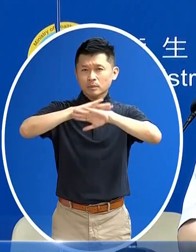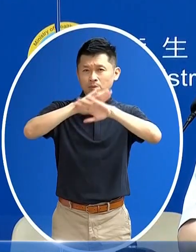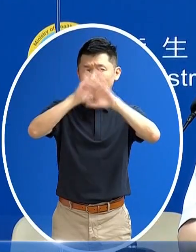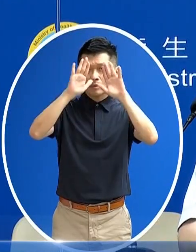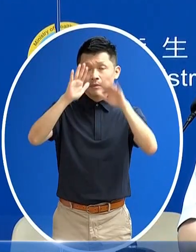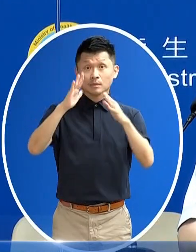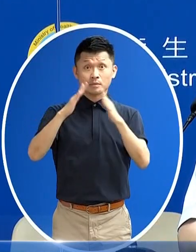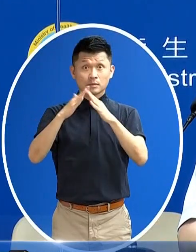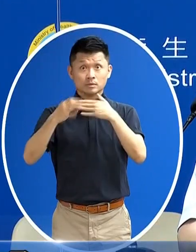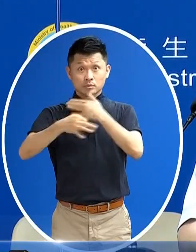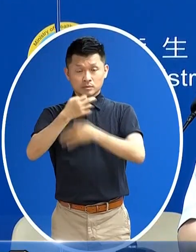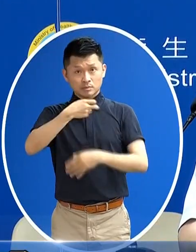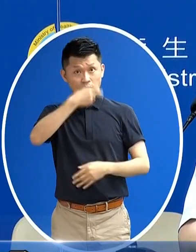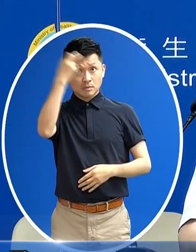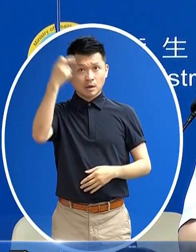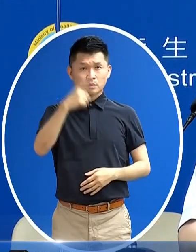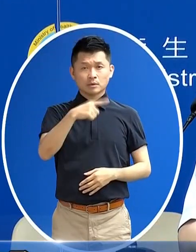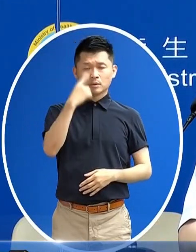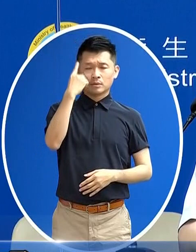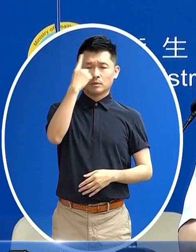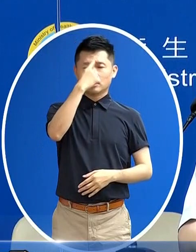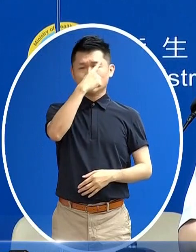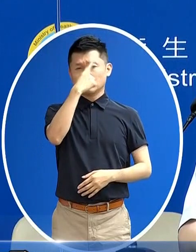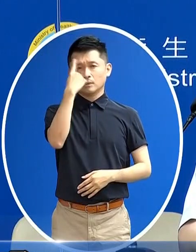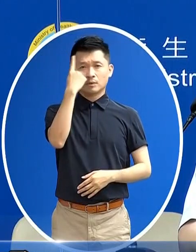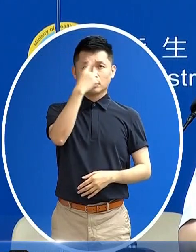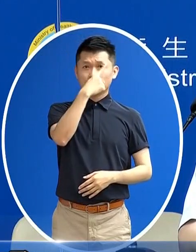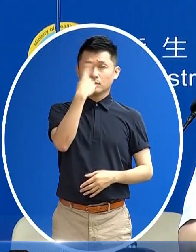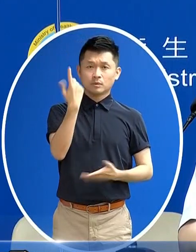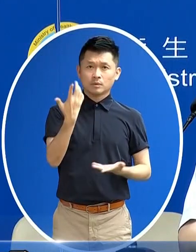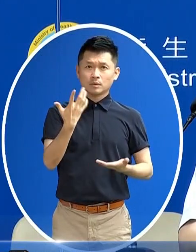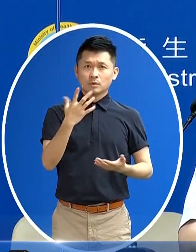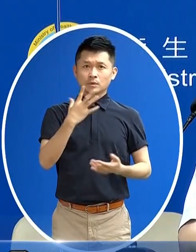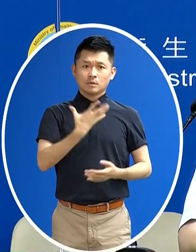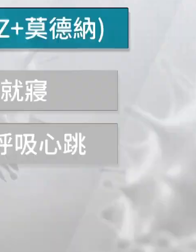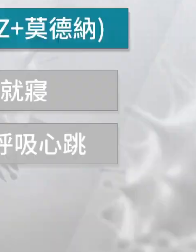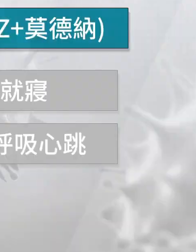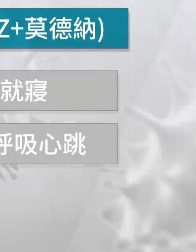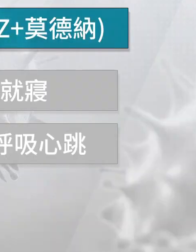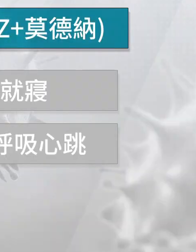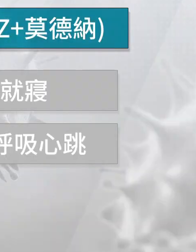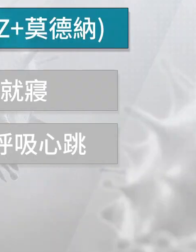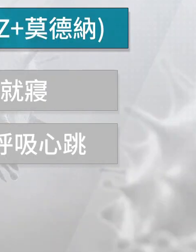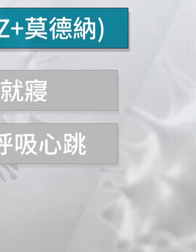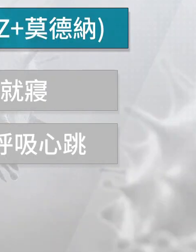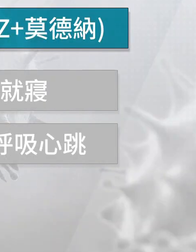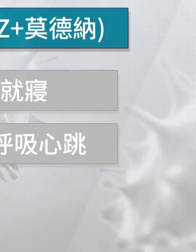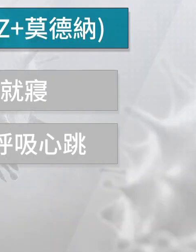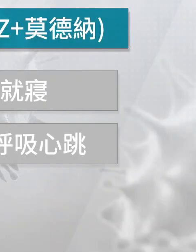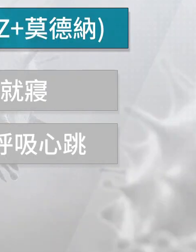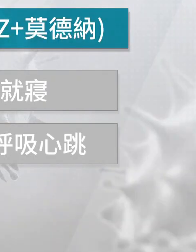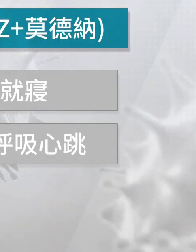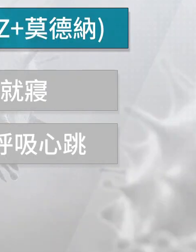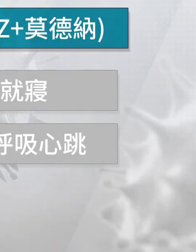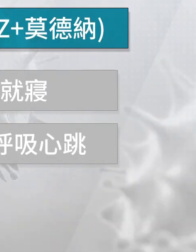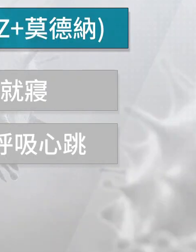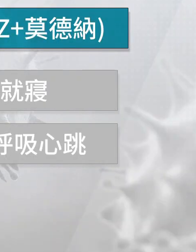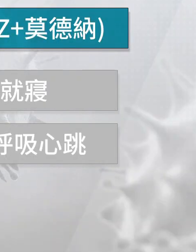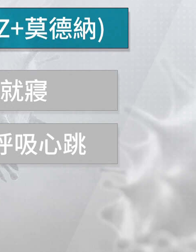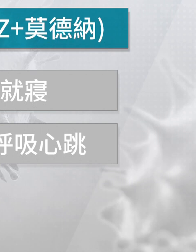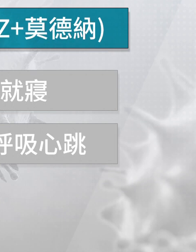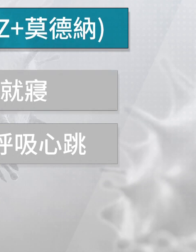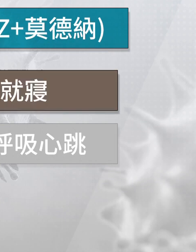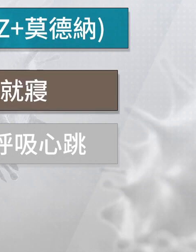家人发现说在昏迷的家中昏迷的状况，没有心跳呼吸。 另一名40多岁女子本身无慢性病，